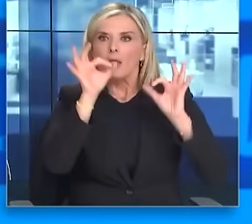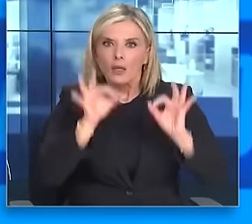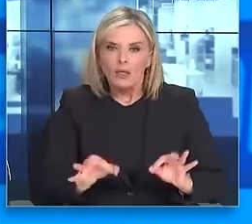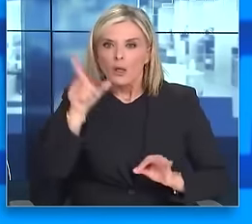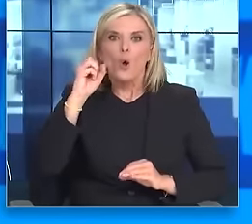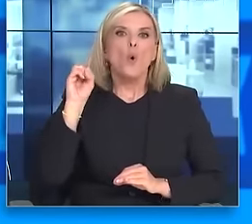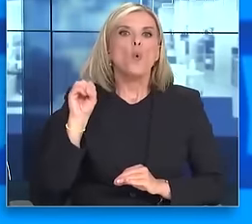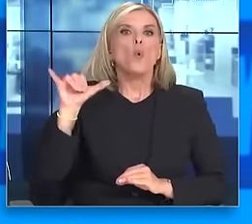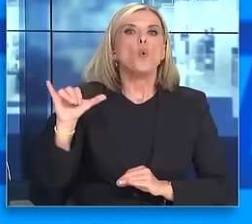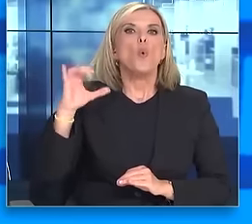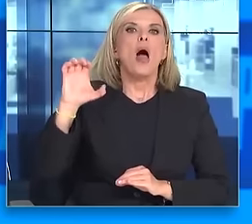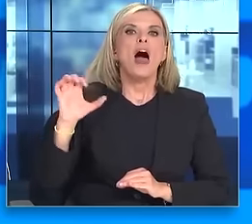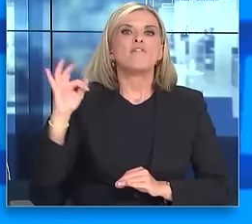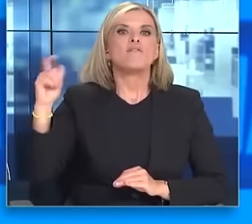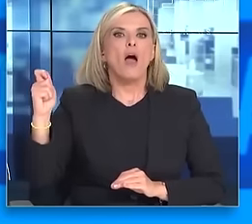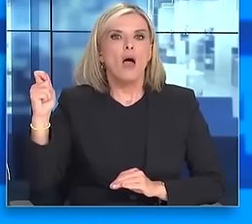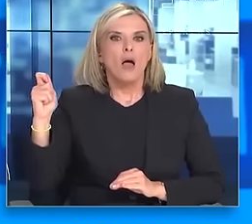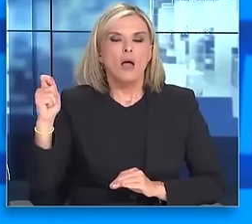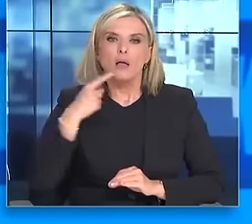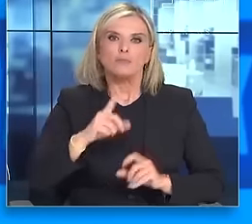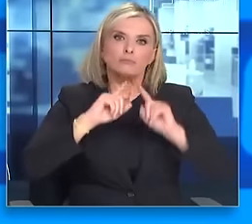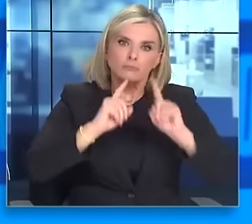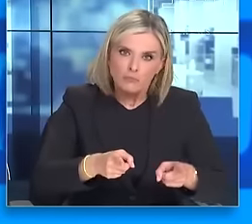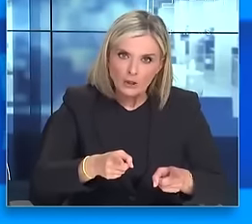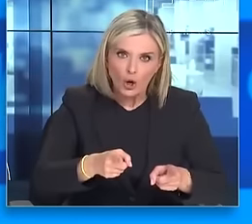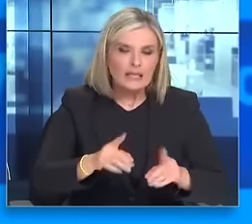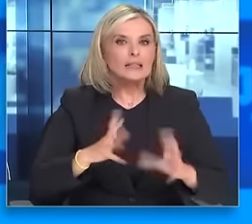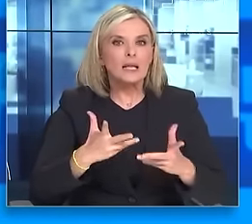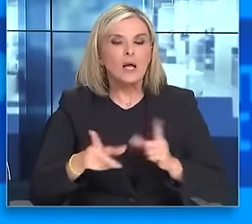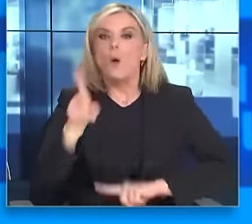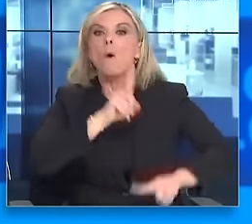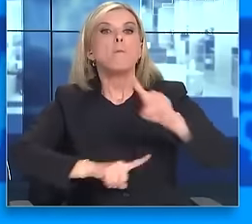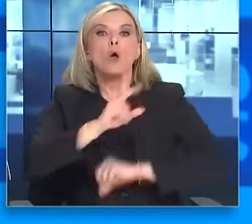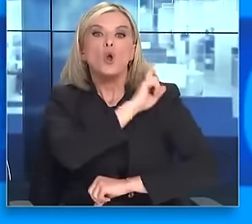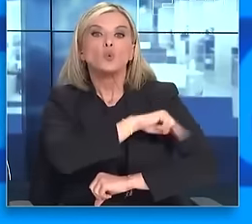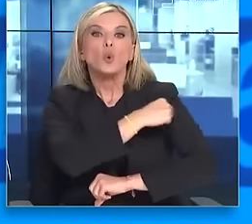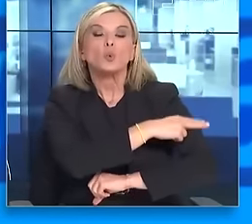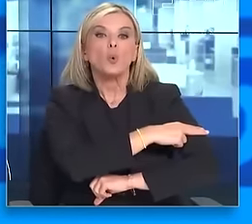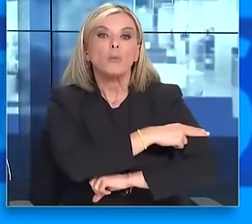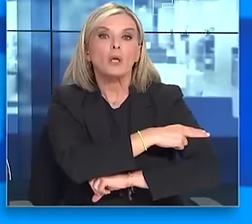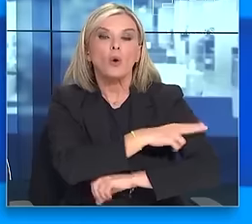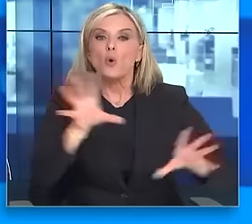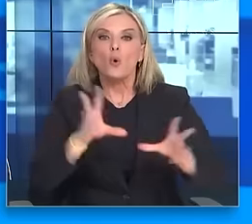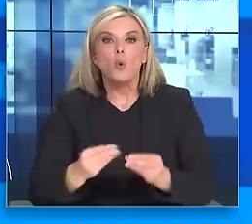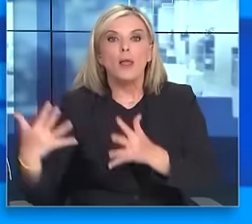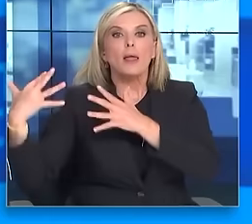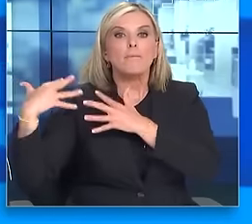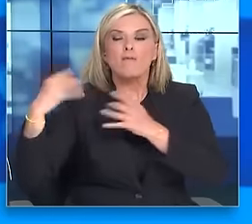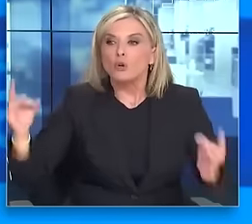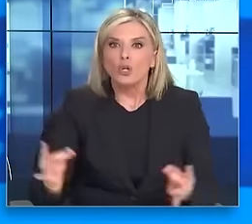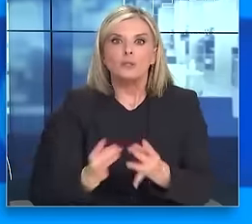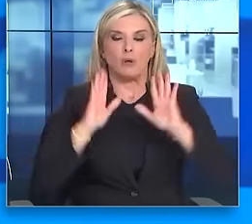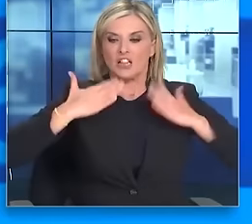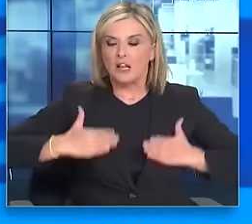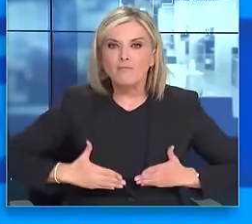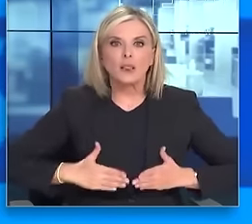ζητάει η UEFA, ένα νοσοκομείο Ευαγγελισμός ως το νοσοκομείο αναφοράς σε περίπτωση που επίσημοι που θα έρθουν για τον αγώνα χρειαστούν περίθαλψη, το οποίο γίνεται σε κάθε